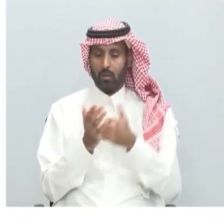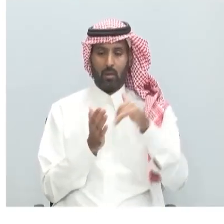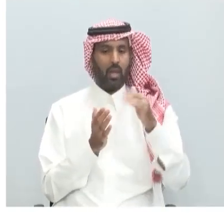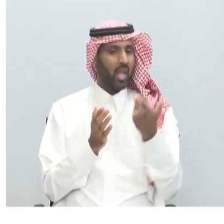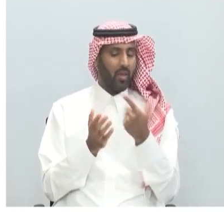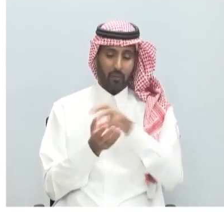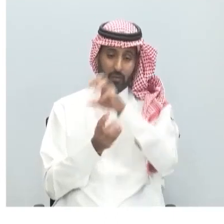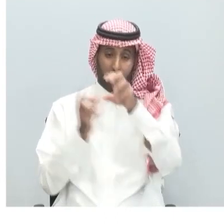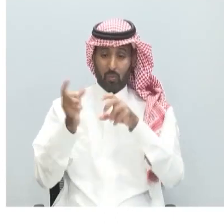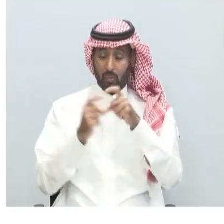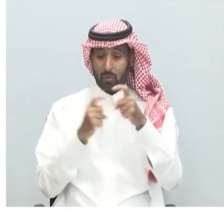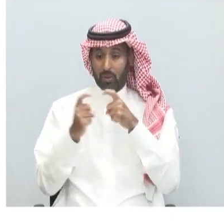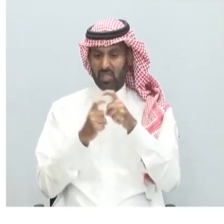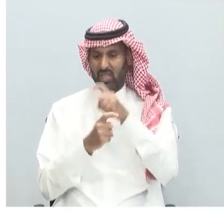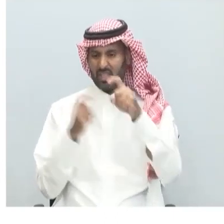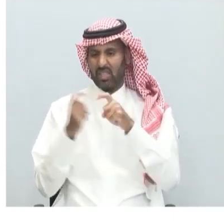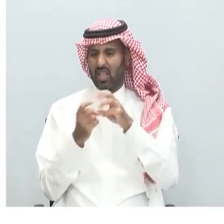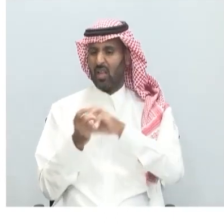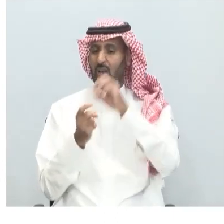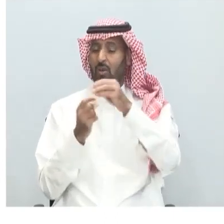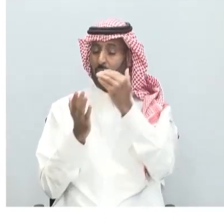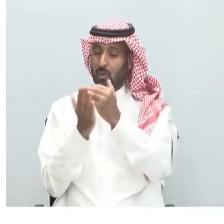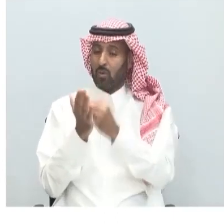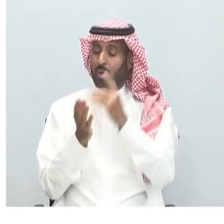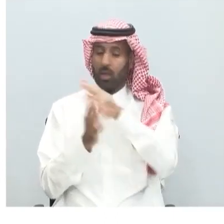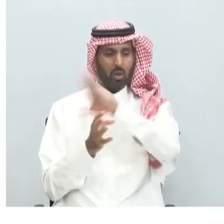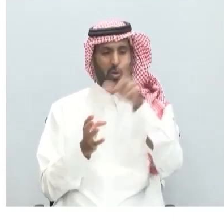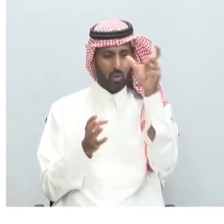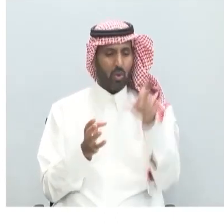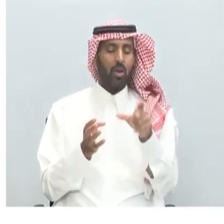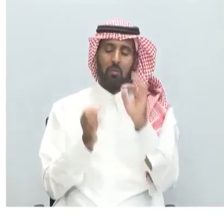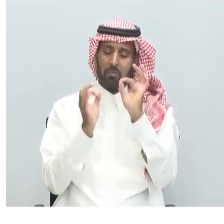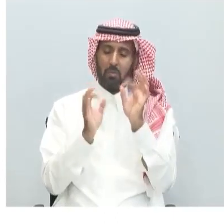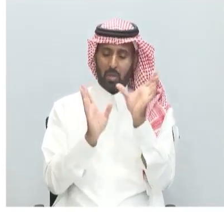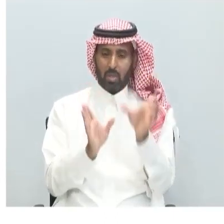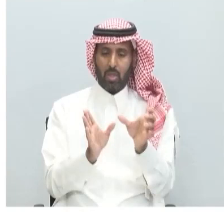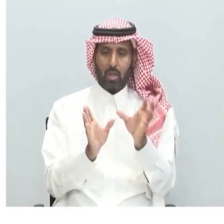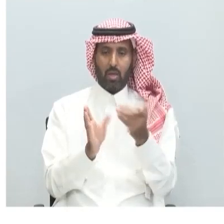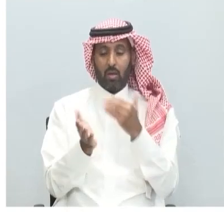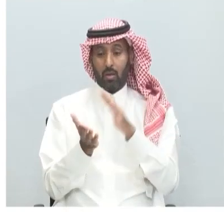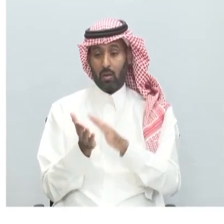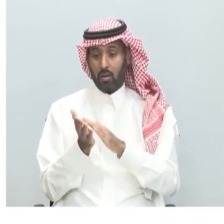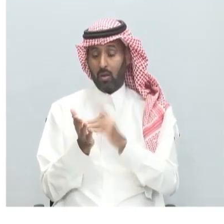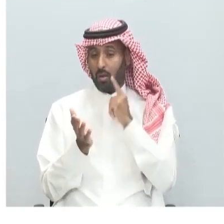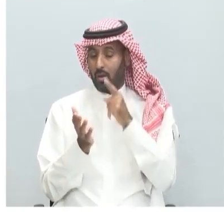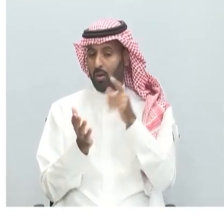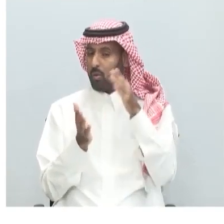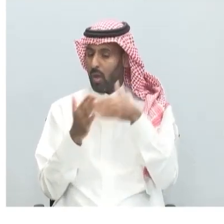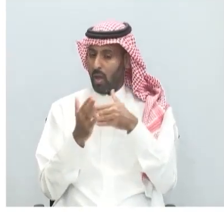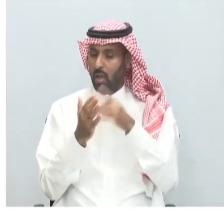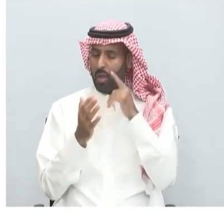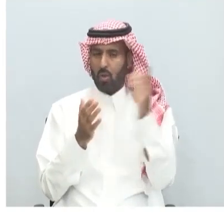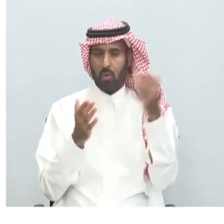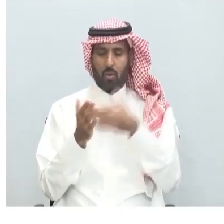التوزيع الالكتروني طبعا هو ثابت لجميع العناصر ولكن الى اين انا وصلت في العنصر اتوقف